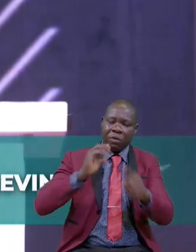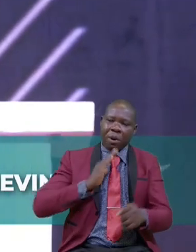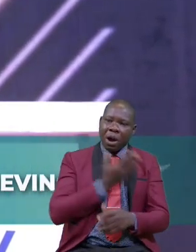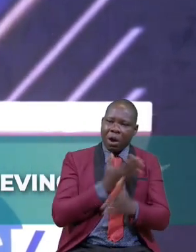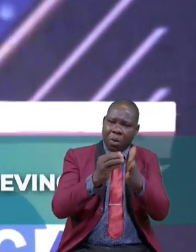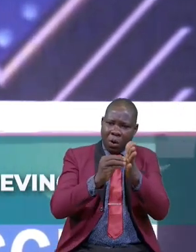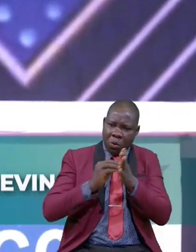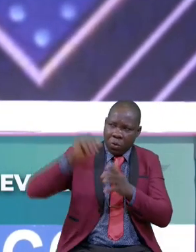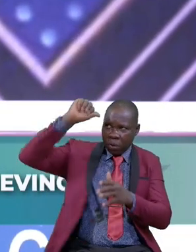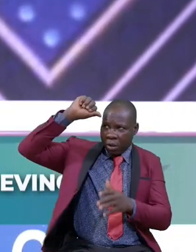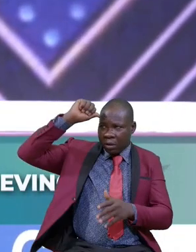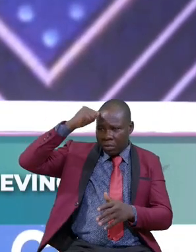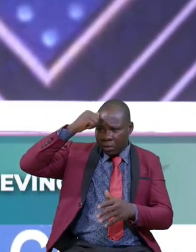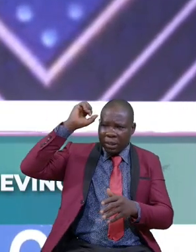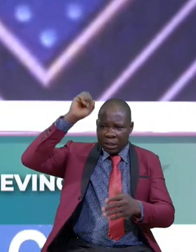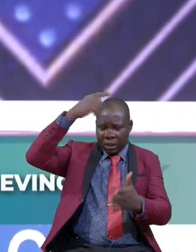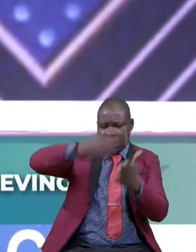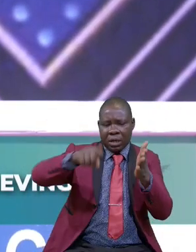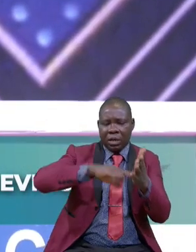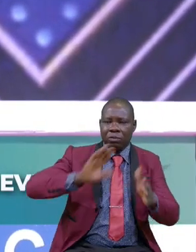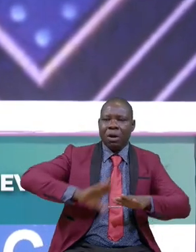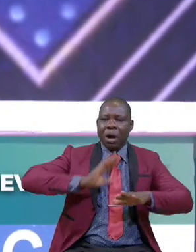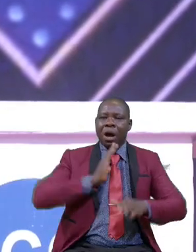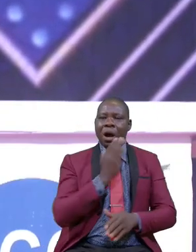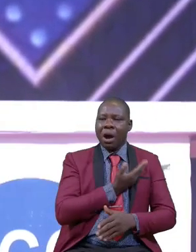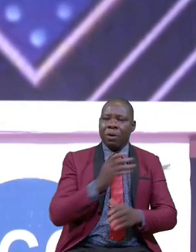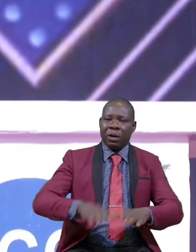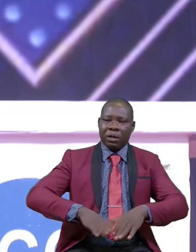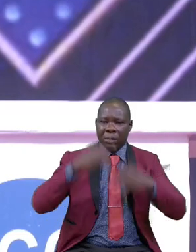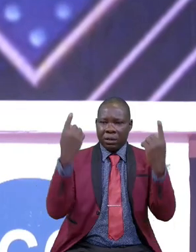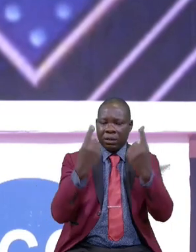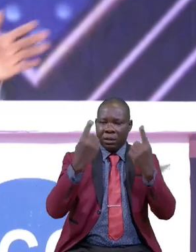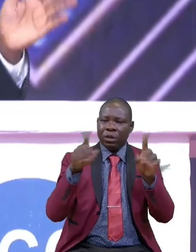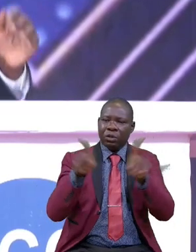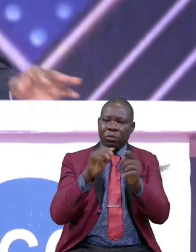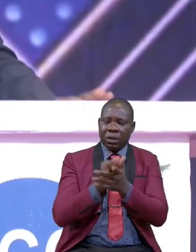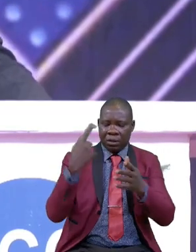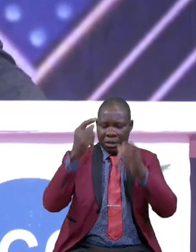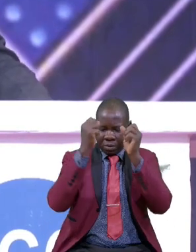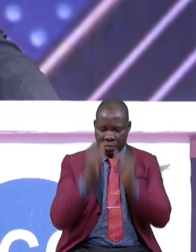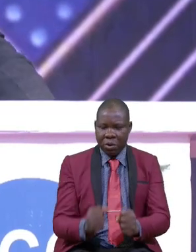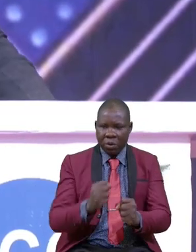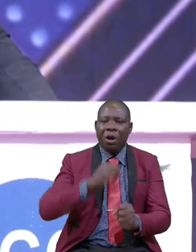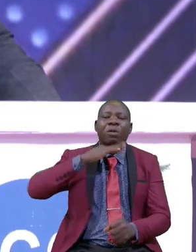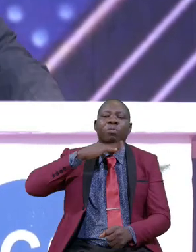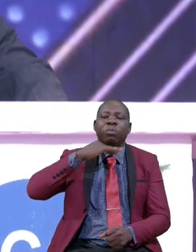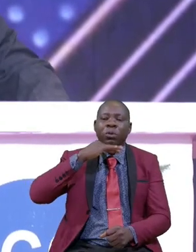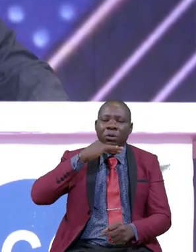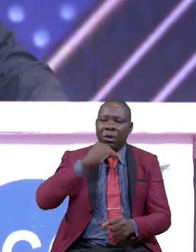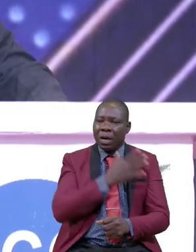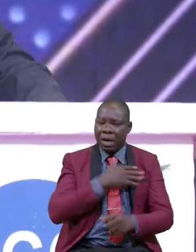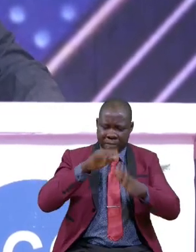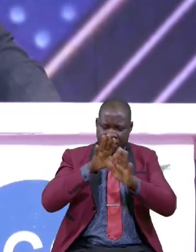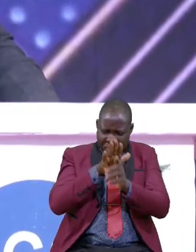nos péchés afin que la puissance, afin que le pouvoir, la pollution, la pression des péchés du